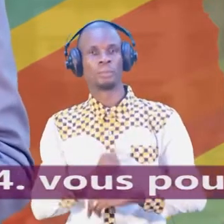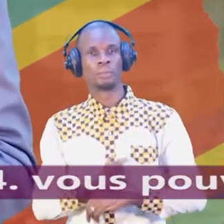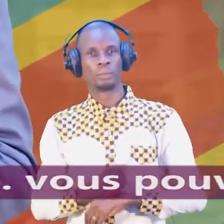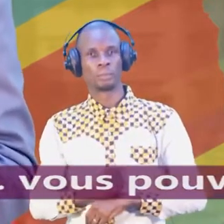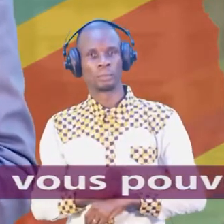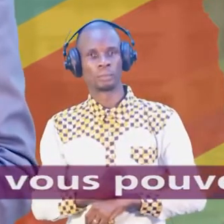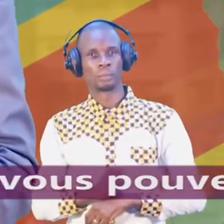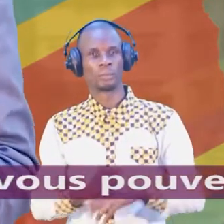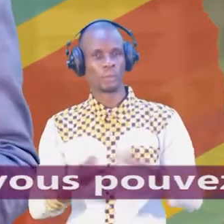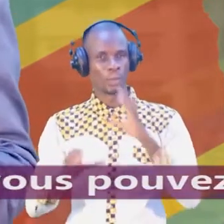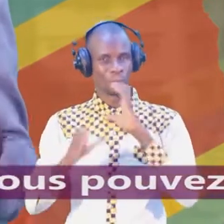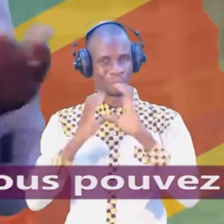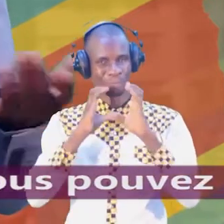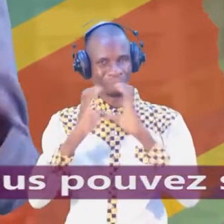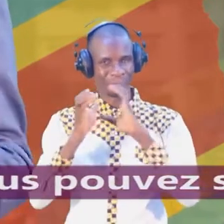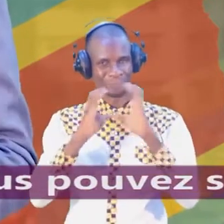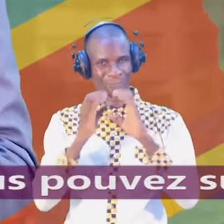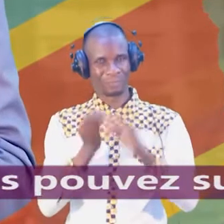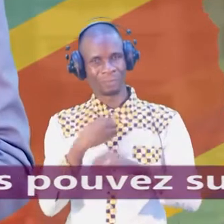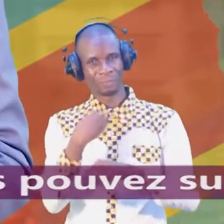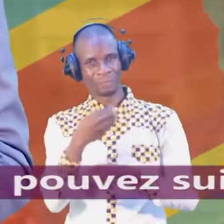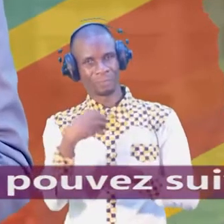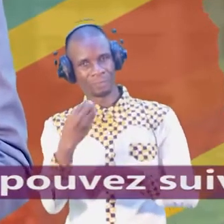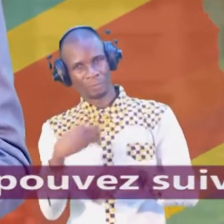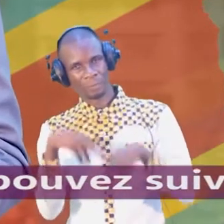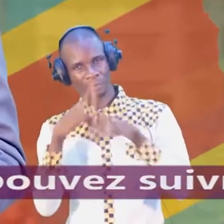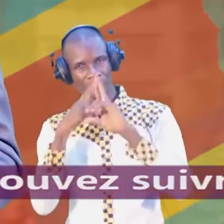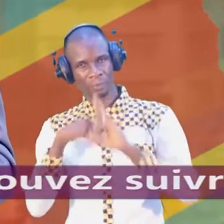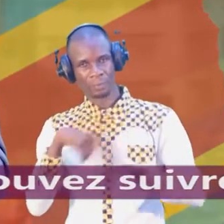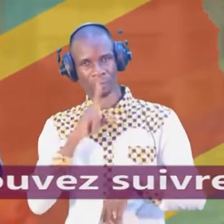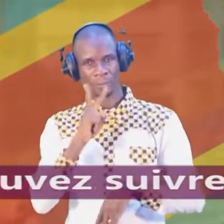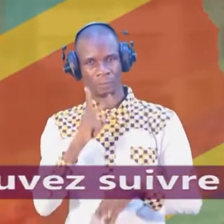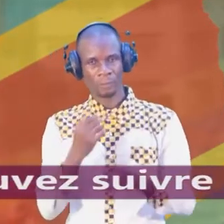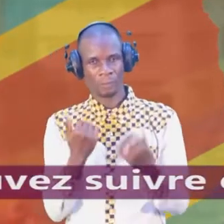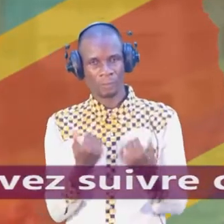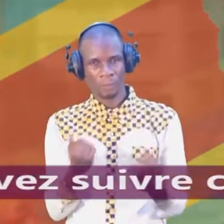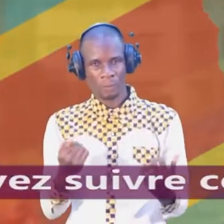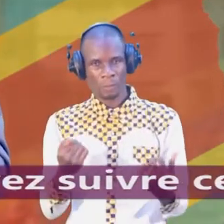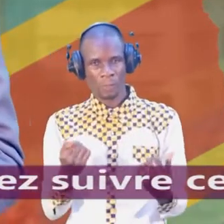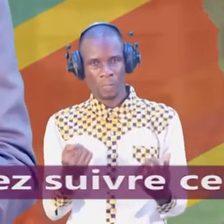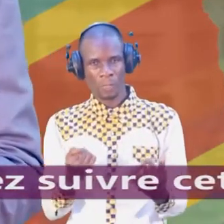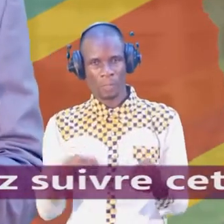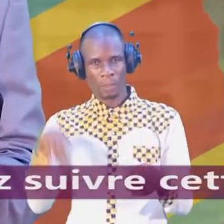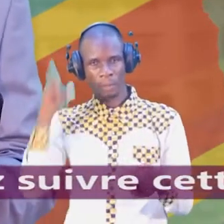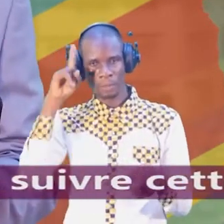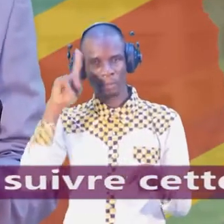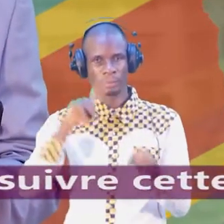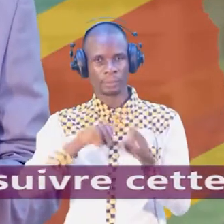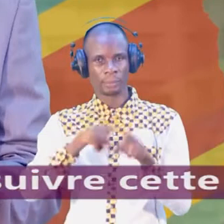tozali kopesa ezali kotambola na se na bilili na bino tokosolola mpo ete topesa bino mpenza biyano